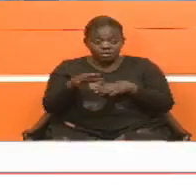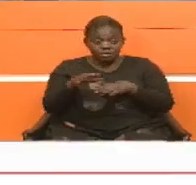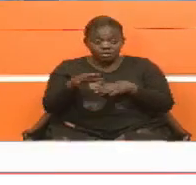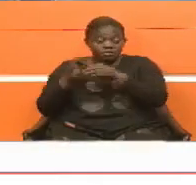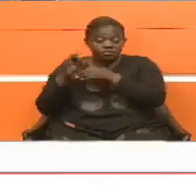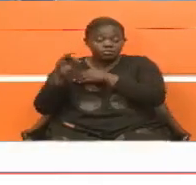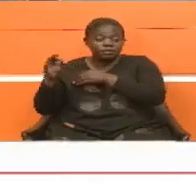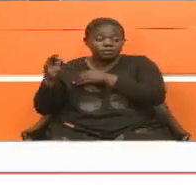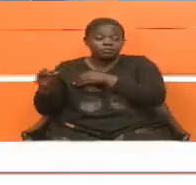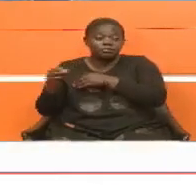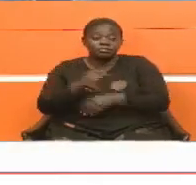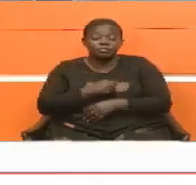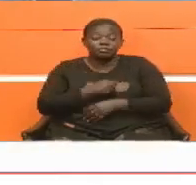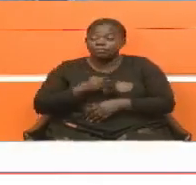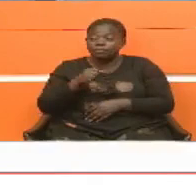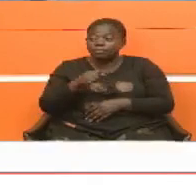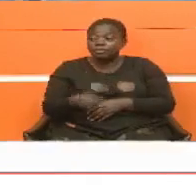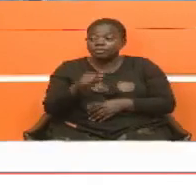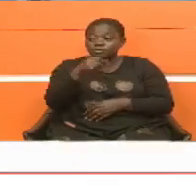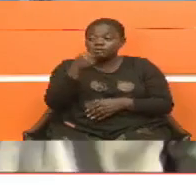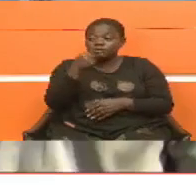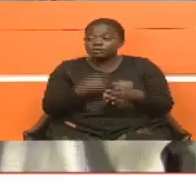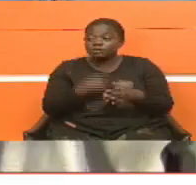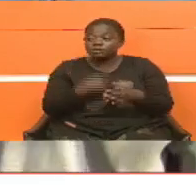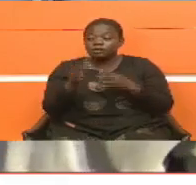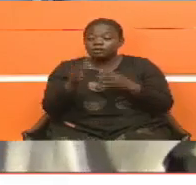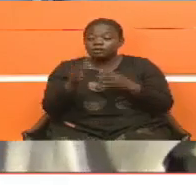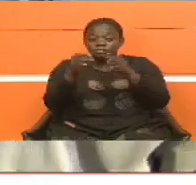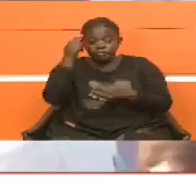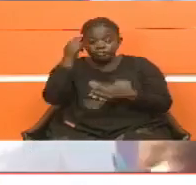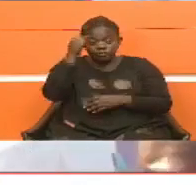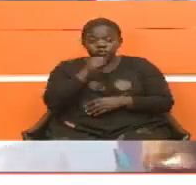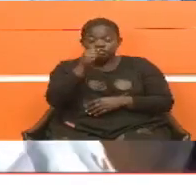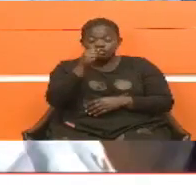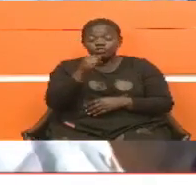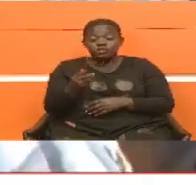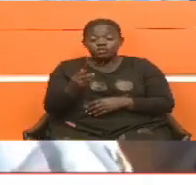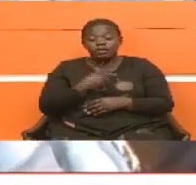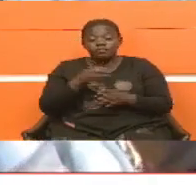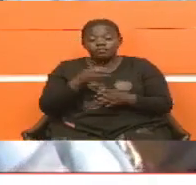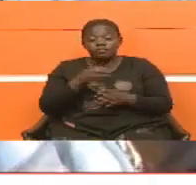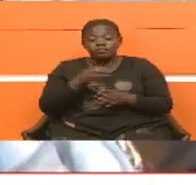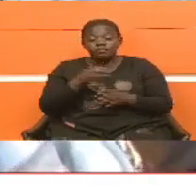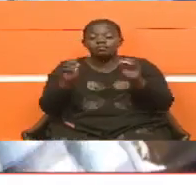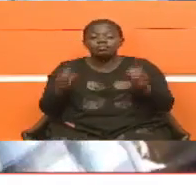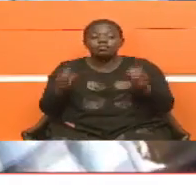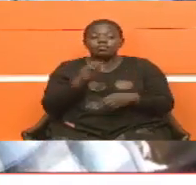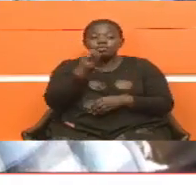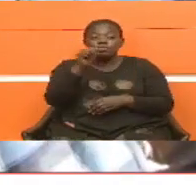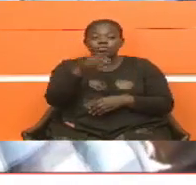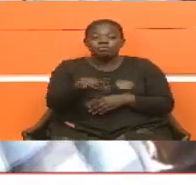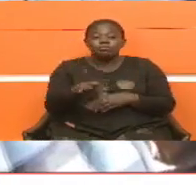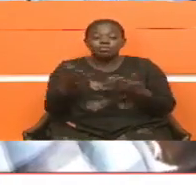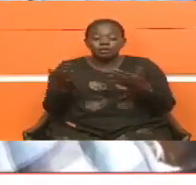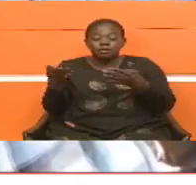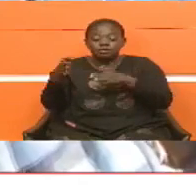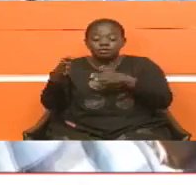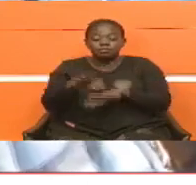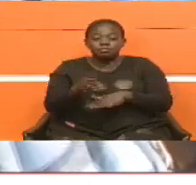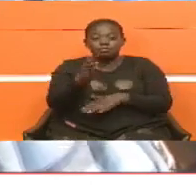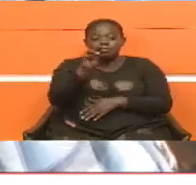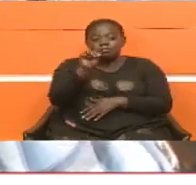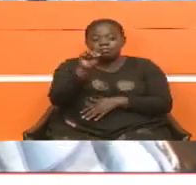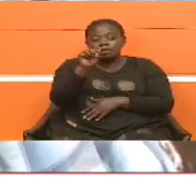maama yagamba nti awantu wa jjajja ate nga tebalina bukakafu. Omukadde Nanfuka agambye nti muwalawo omugenzi Madina